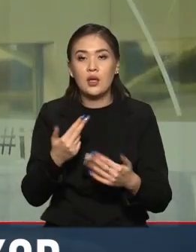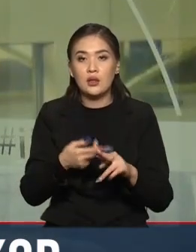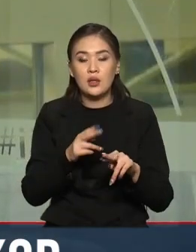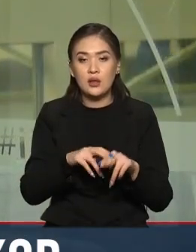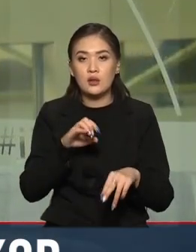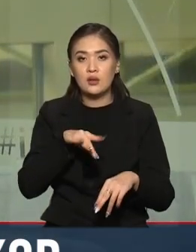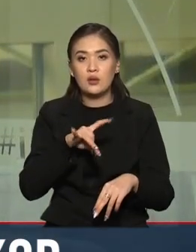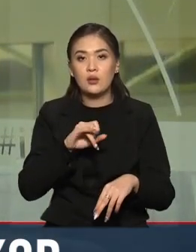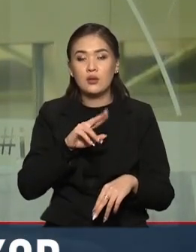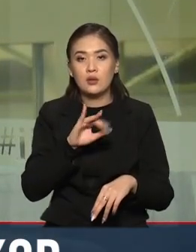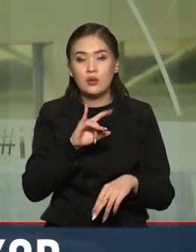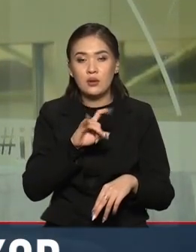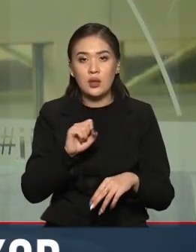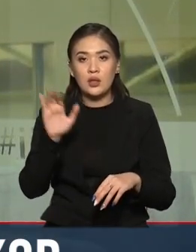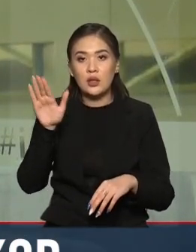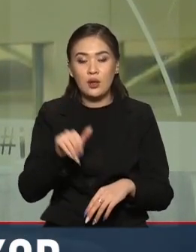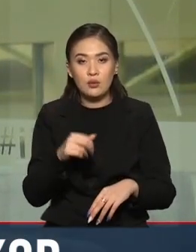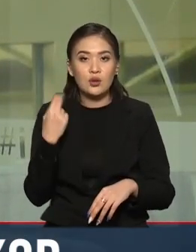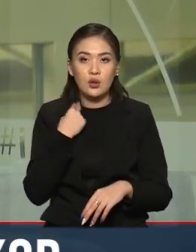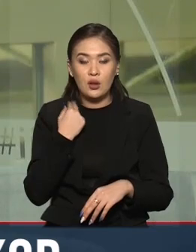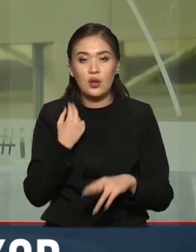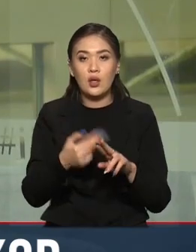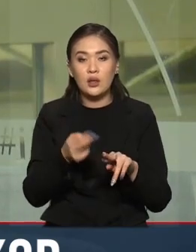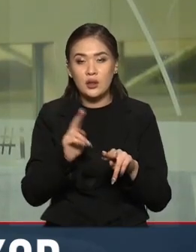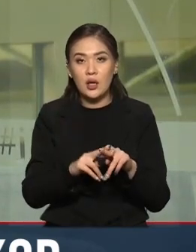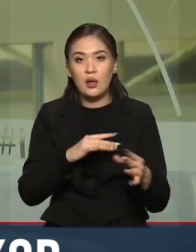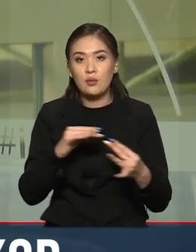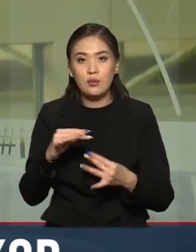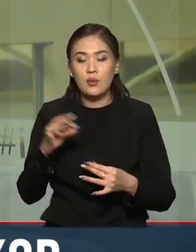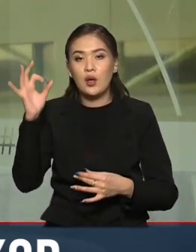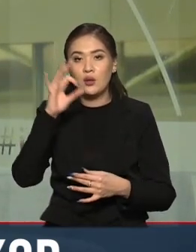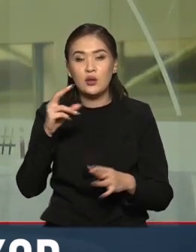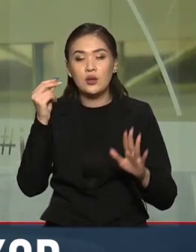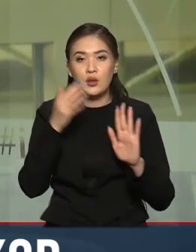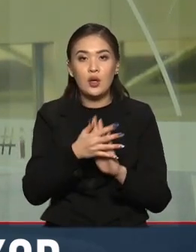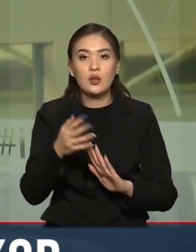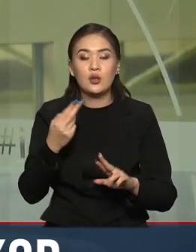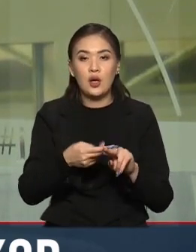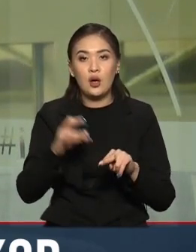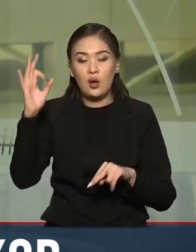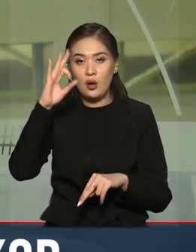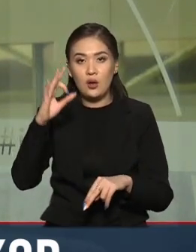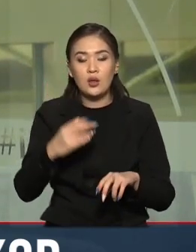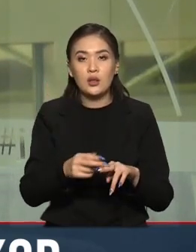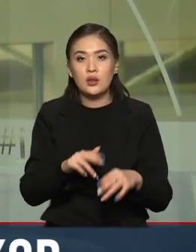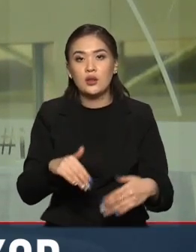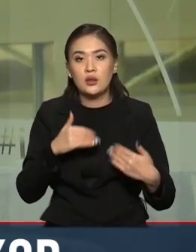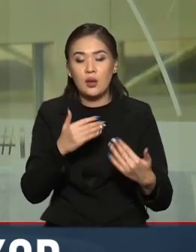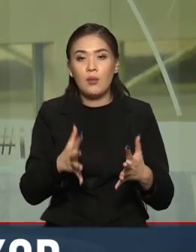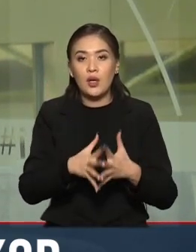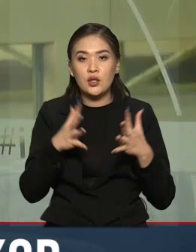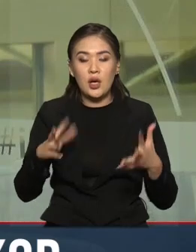структуре заемщиков, разобраться там вот это в просроченном долге и так далее, на наш взгляд, большая